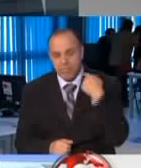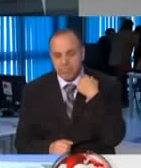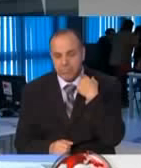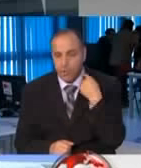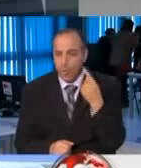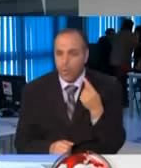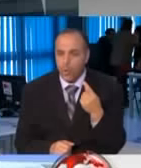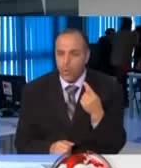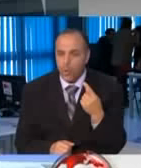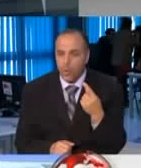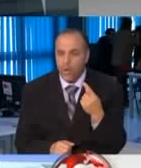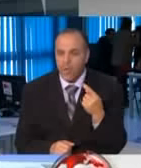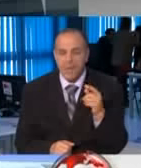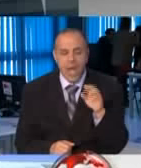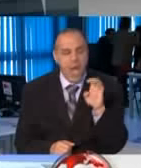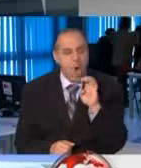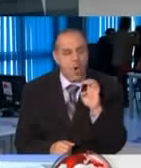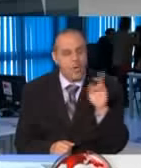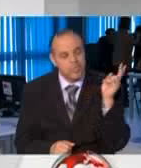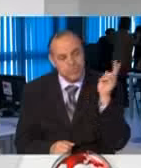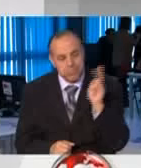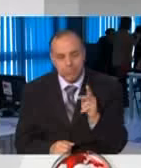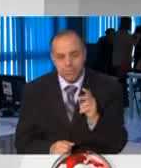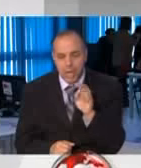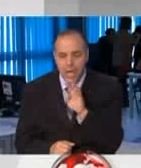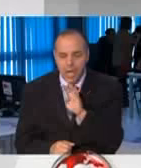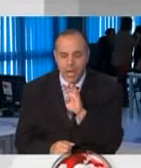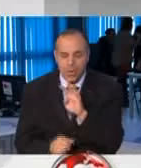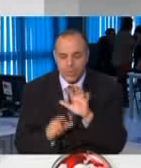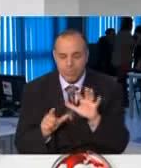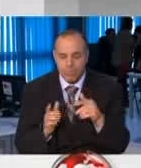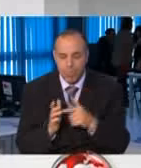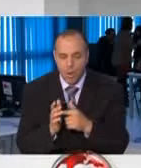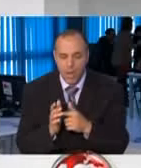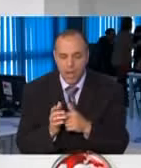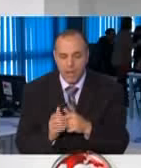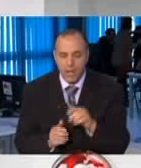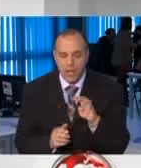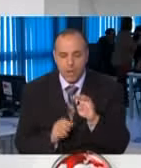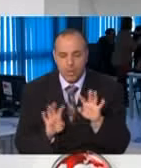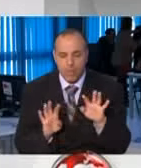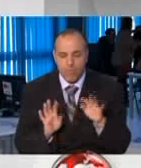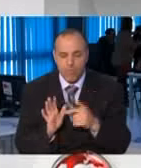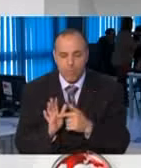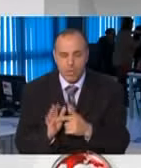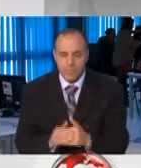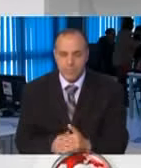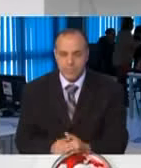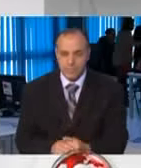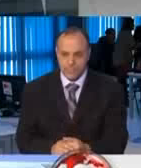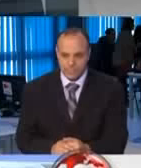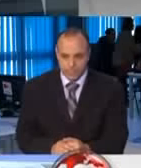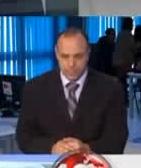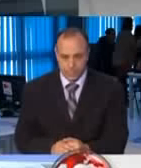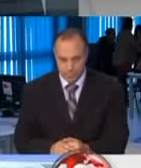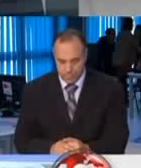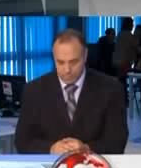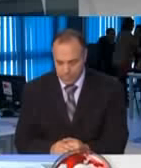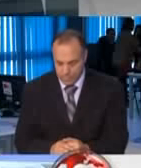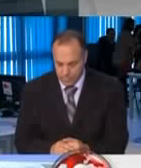أمام بيترو أتليتيكو الأنغولي ب 74 نقطة مقابل 49.